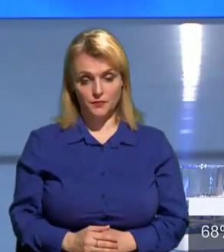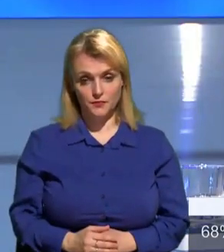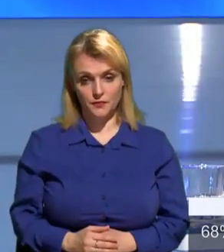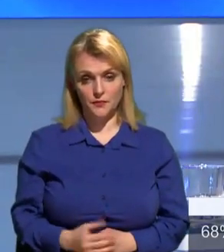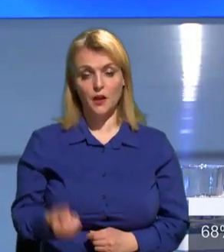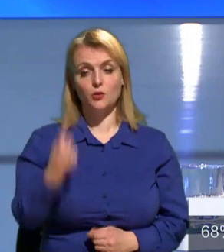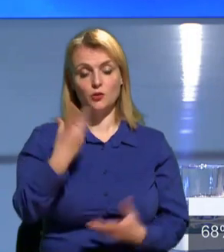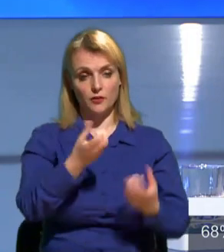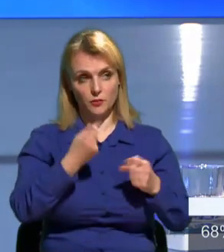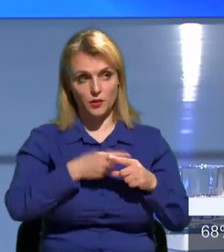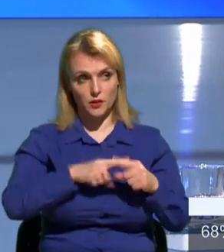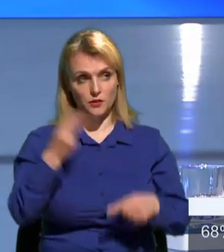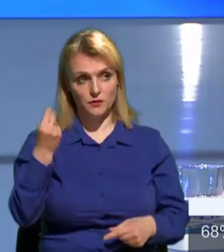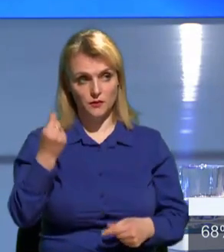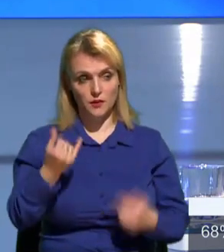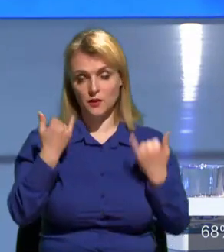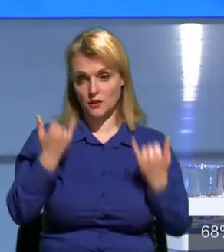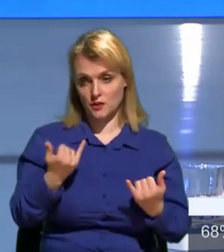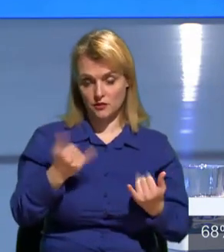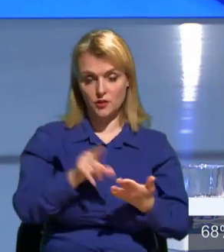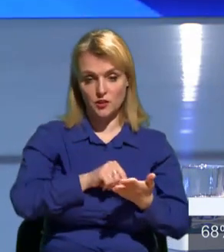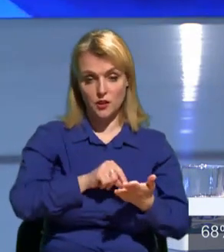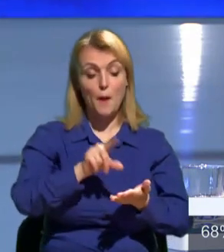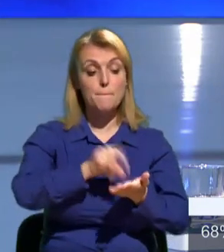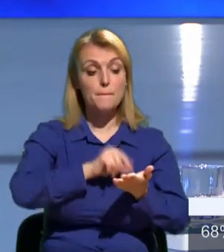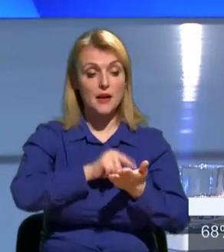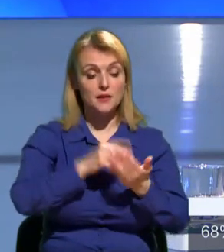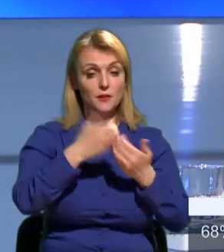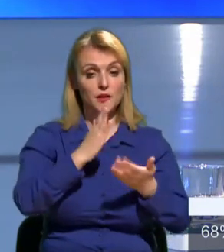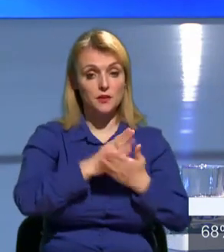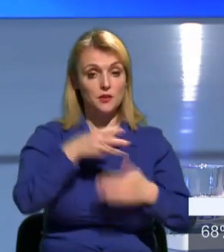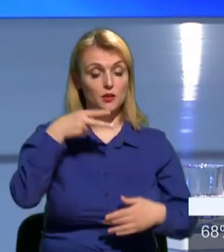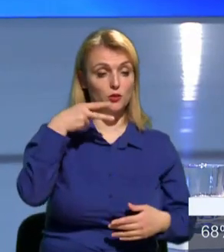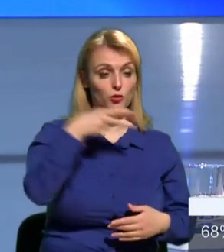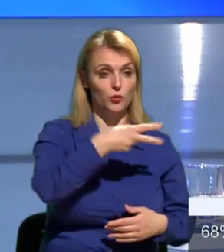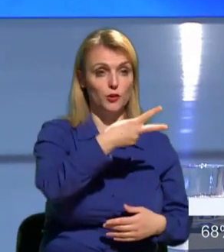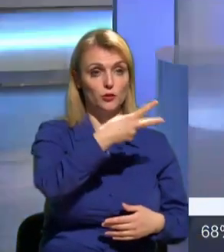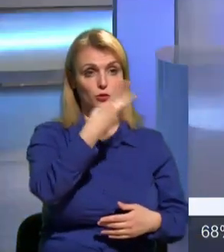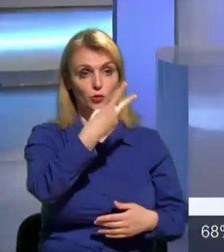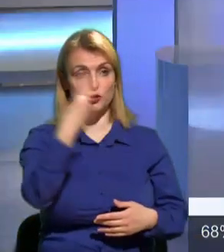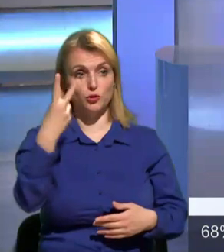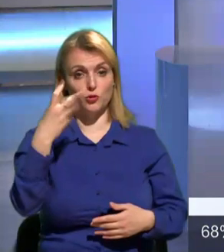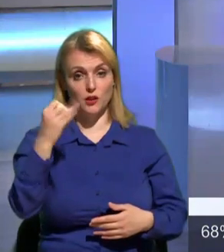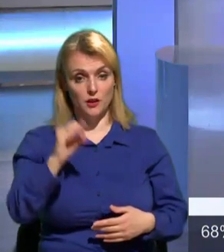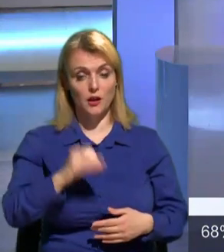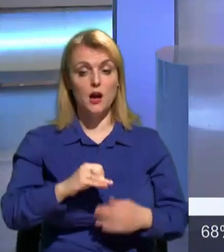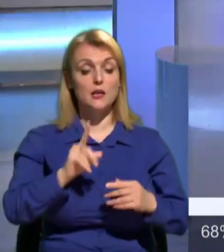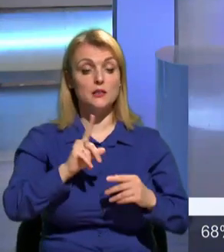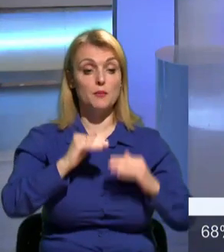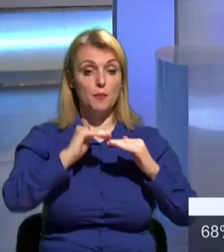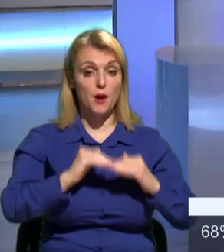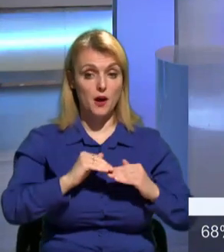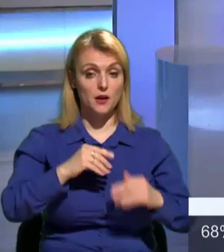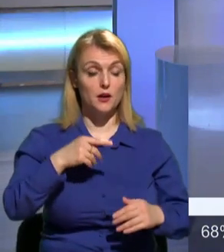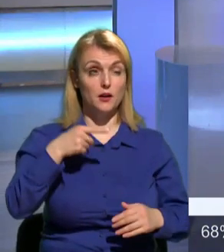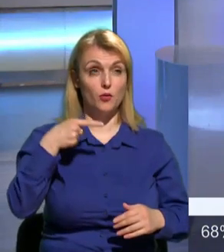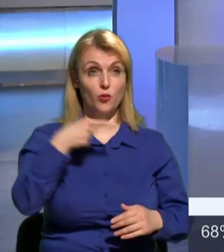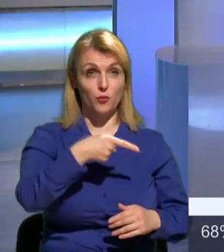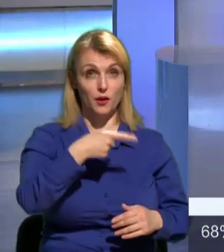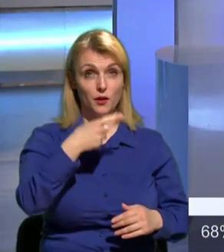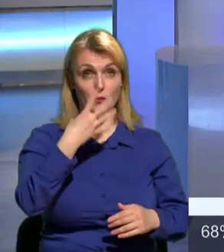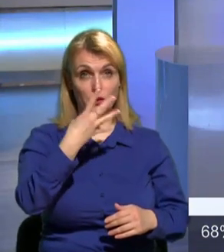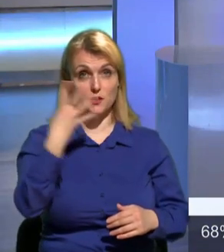luăm. La moment, pensia medie în Republica Moldova este de 2022 de lei. Pensia minimă este 1143. Pentru